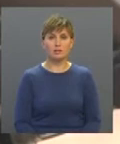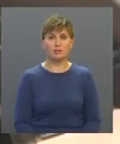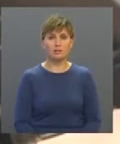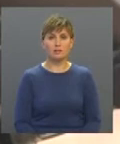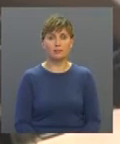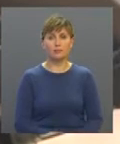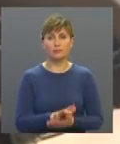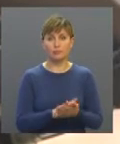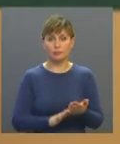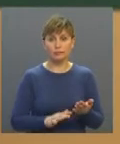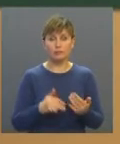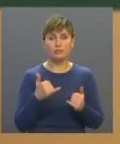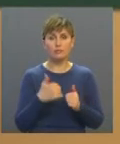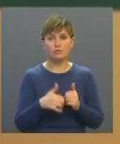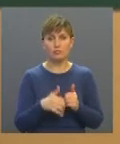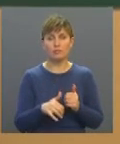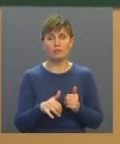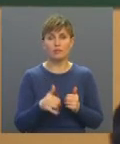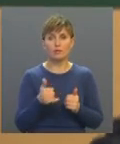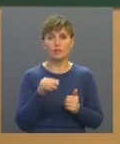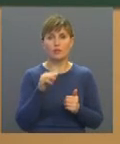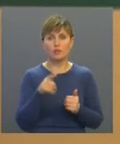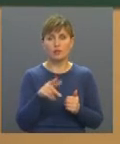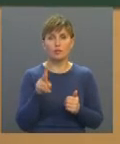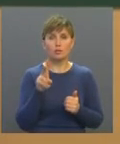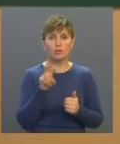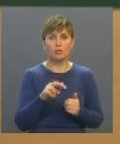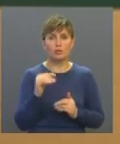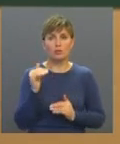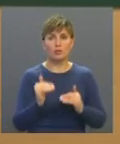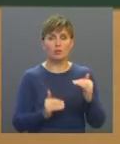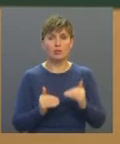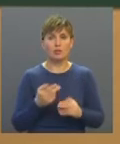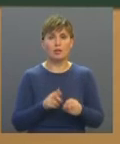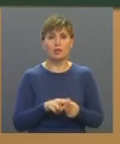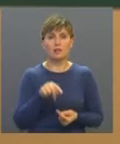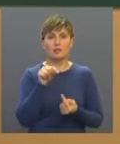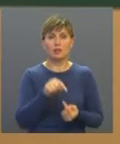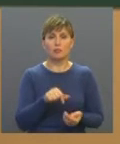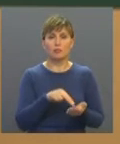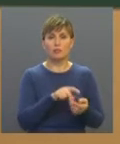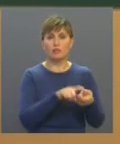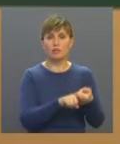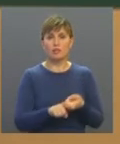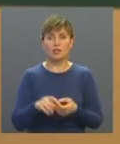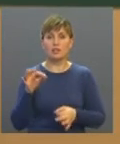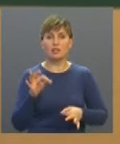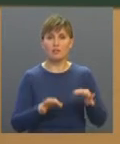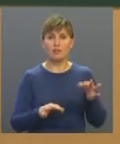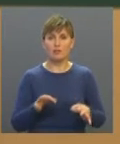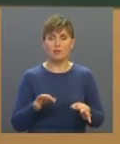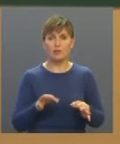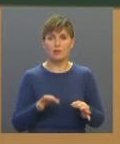Продолжим следовать принципам свободного плавающего обменного курса тенге. И это обеспечит соответствие стоимости национальной валюты внутренним и